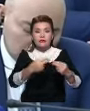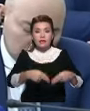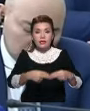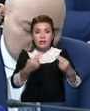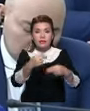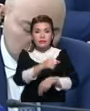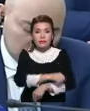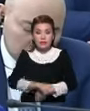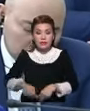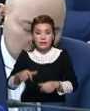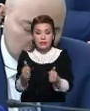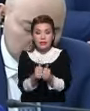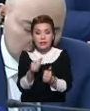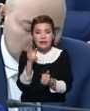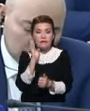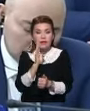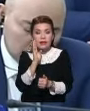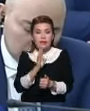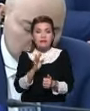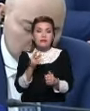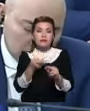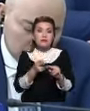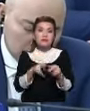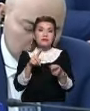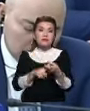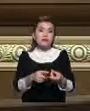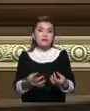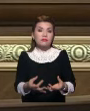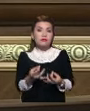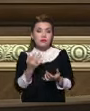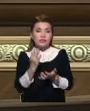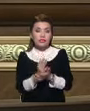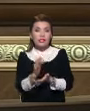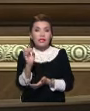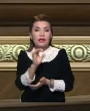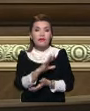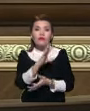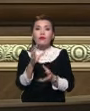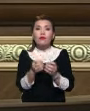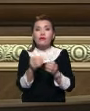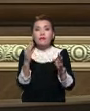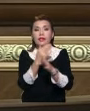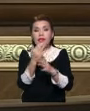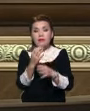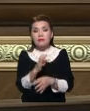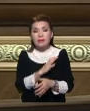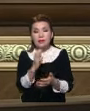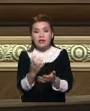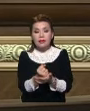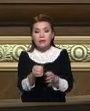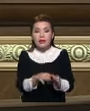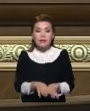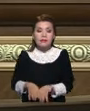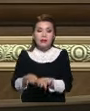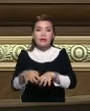Наша страна зависит от ресурсов трансграничных водных источников. Реки и каналы Евразии – общее природное достояние, призванное объединять